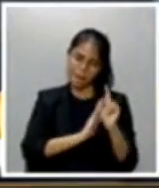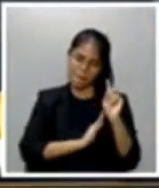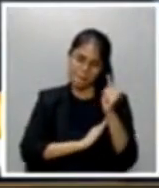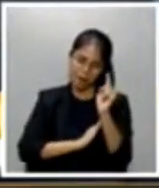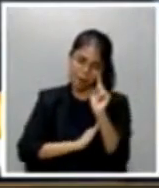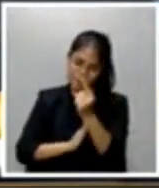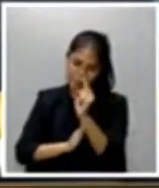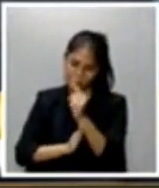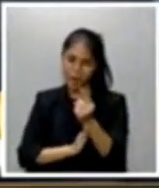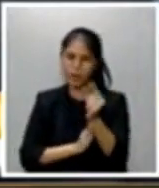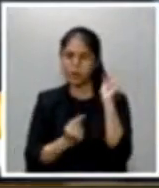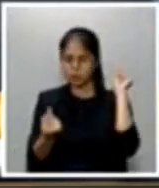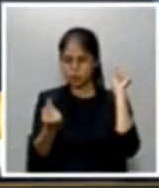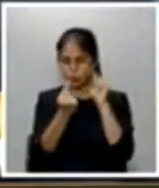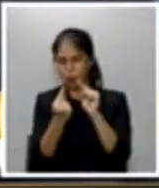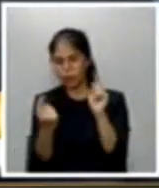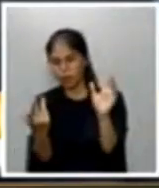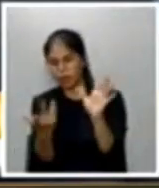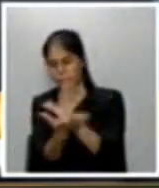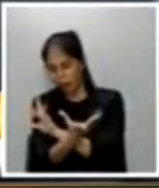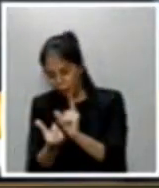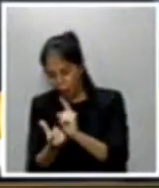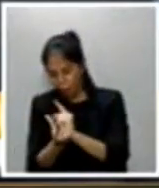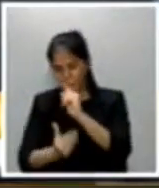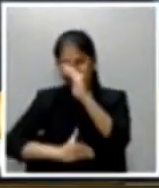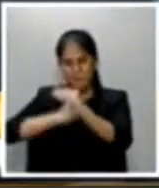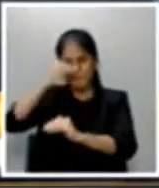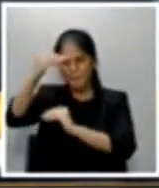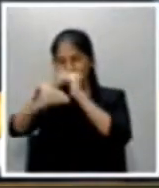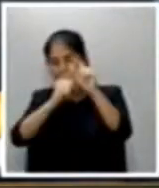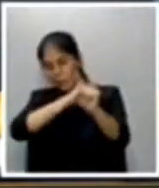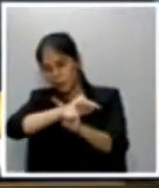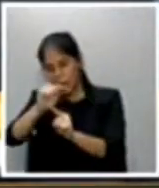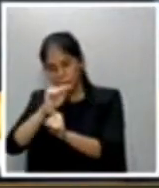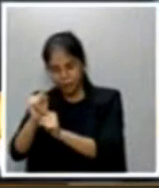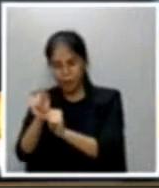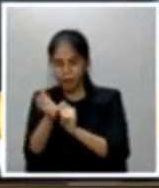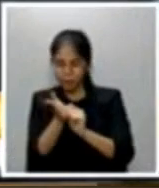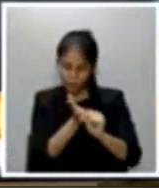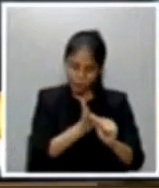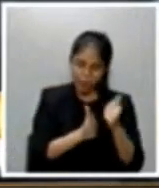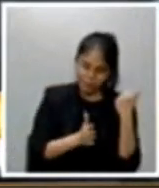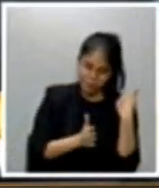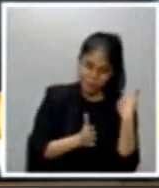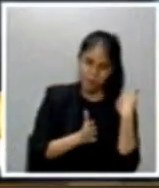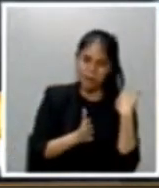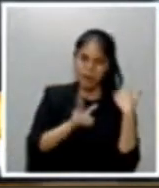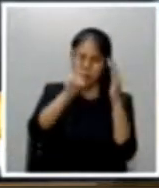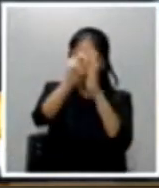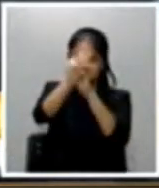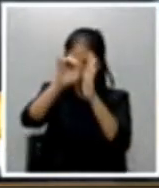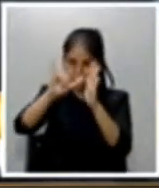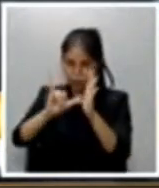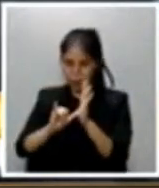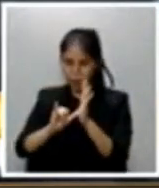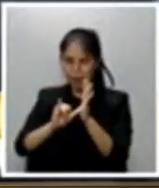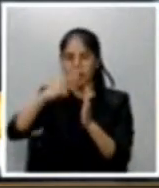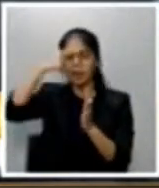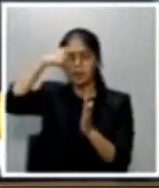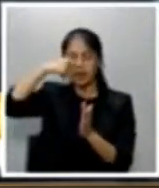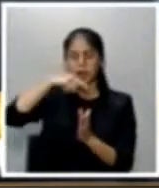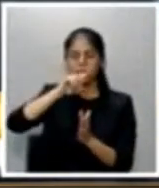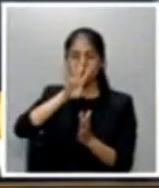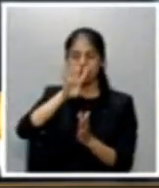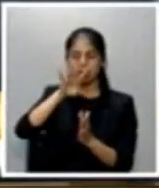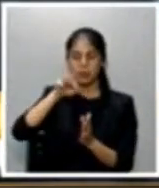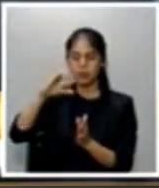ทันต่อการเปลี่ยนแปลงของสังคมของเทคโนโลยีความต้องการของตลาดแรงงานโดยเฉพาะยิ่งนโยบาย Thailand 4.0 ที่ท่านรัฐมนตรีก็